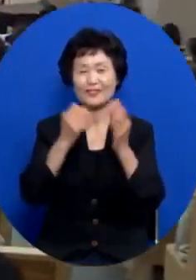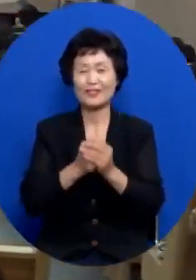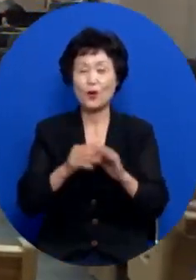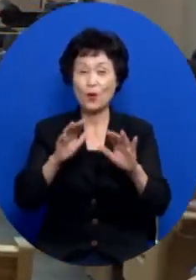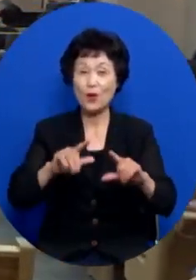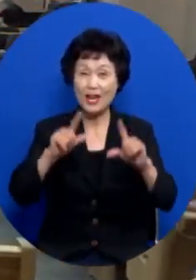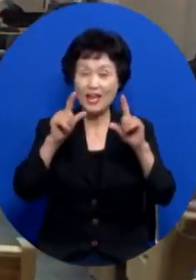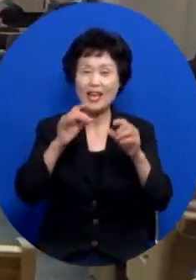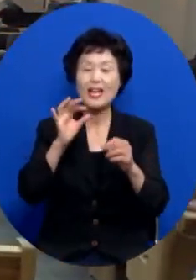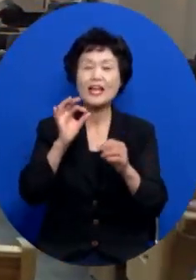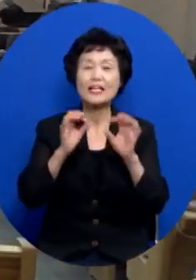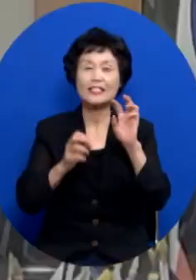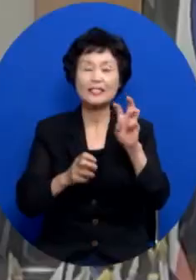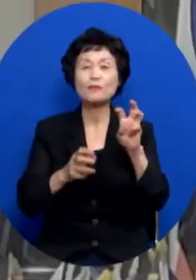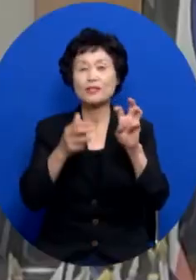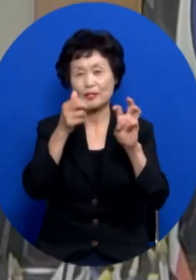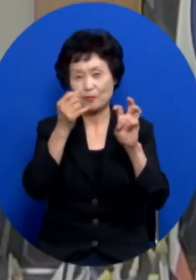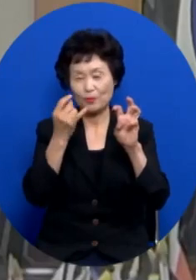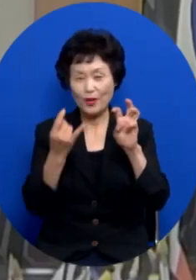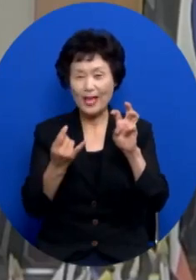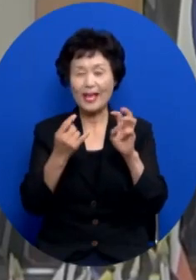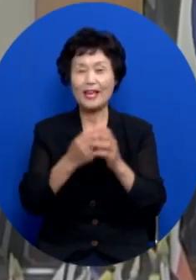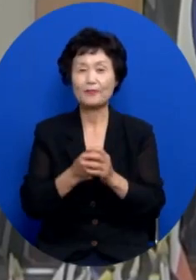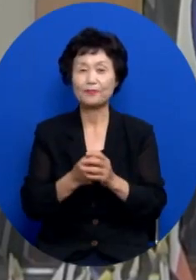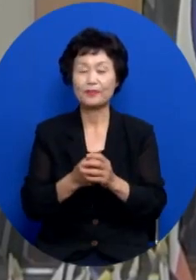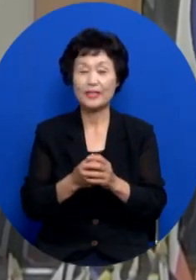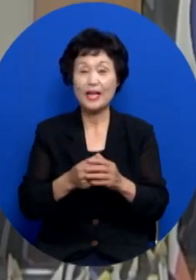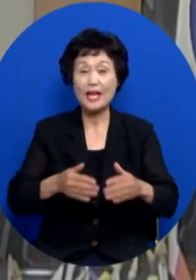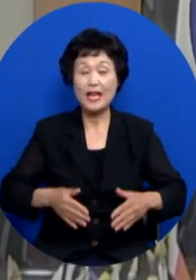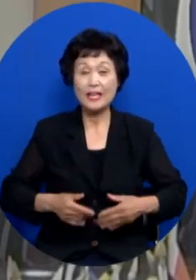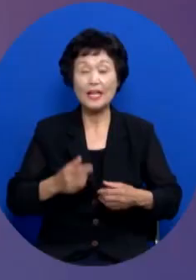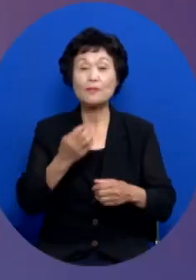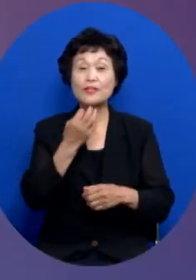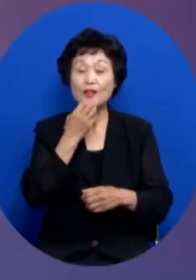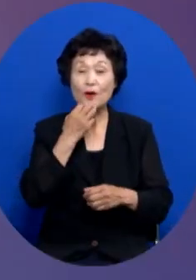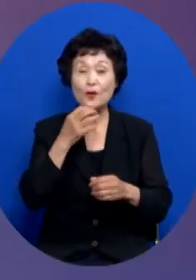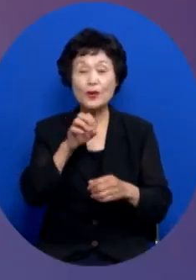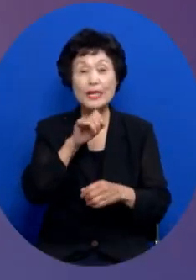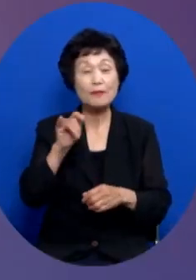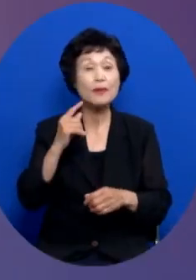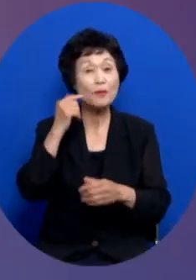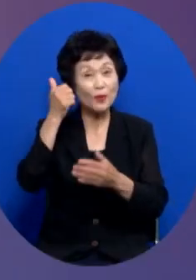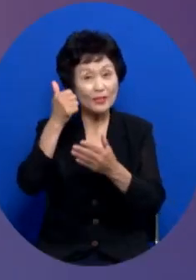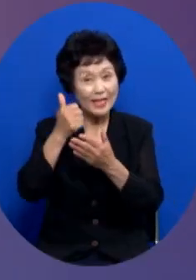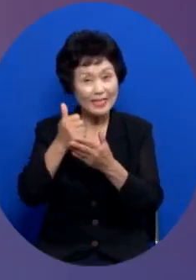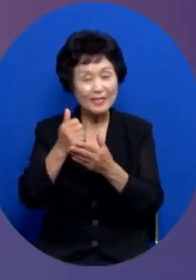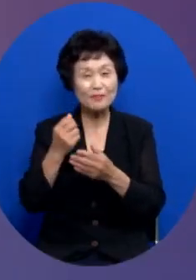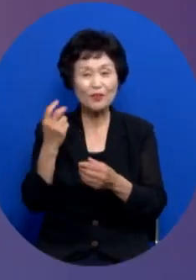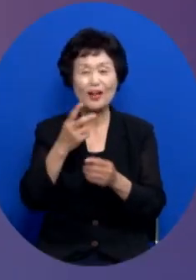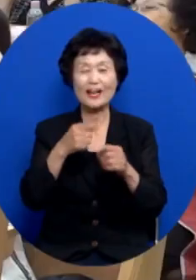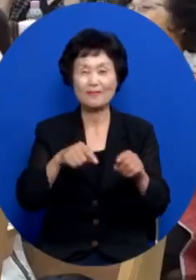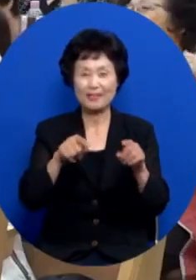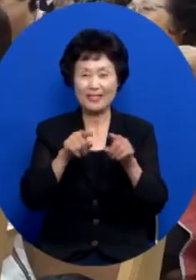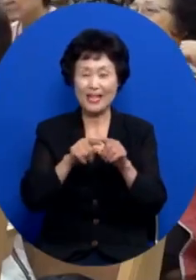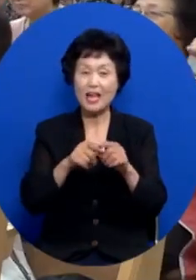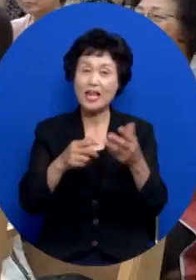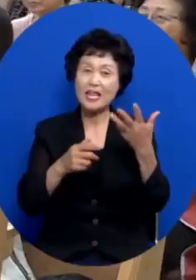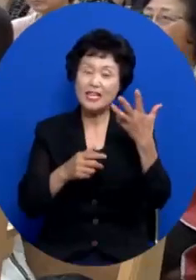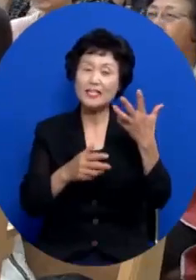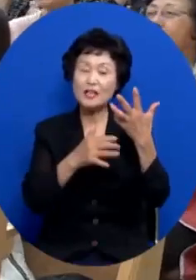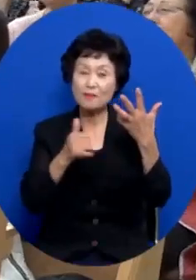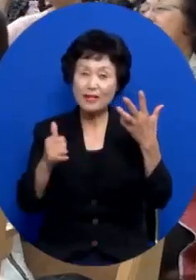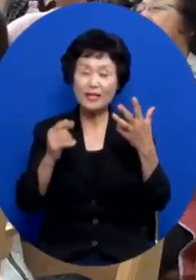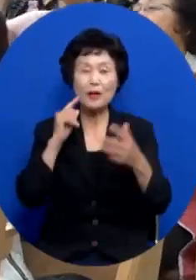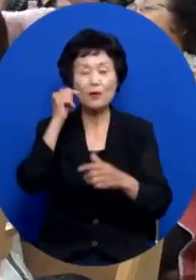올해로 30회를 맞이한 3호 세미나는 남서울중앙교회 피종진 목사, 3호다움 선교회 하기선 3호 등 8명의